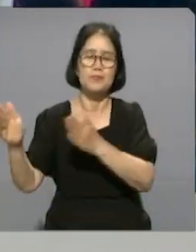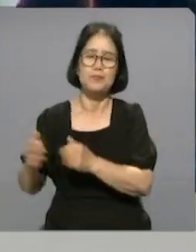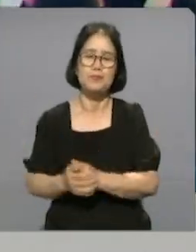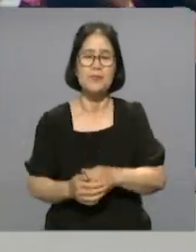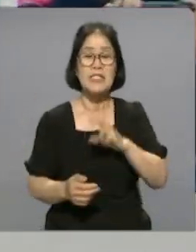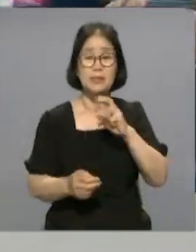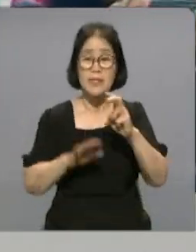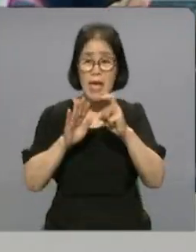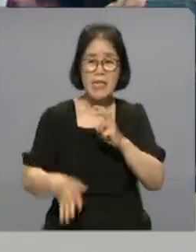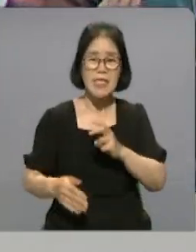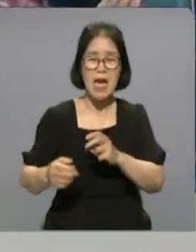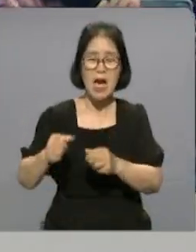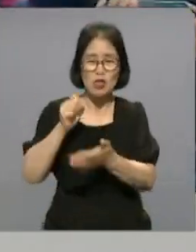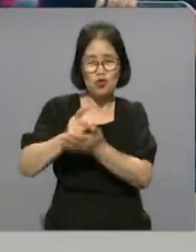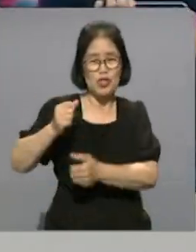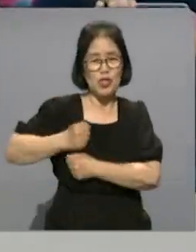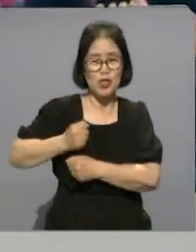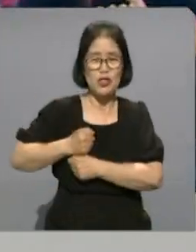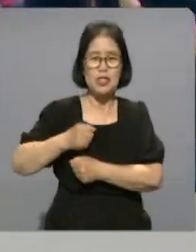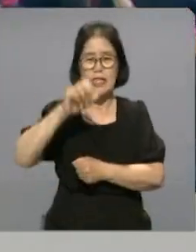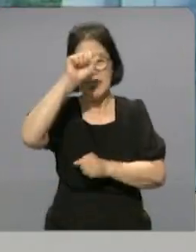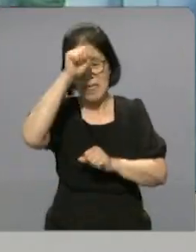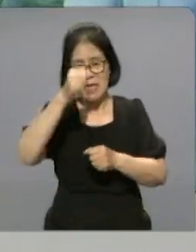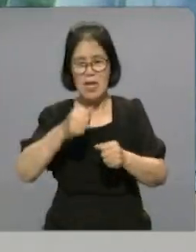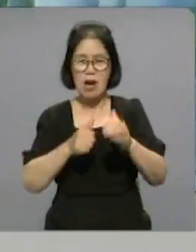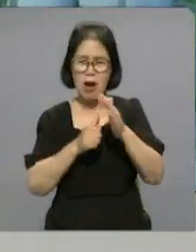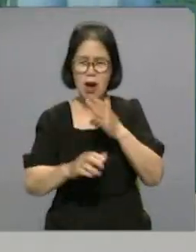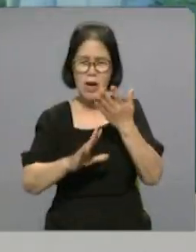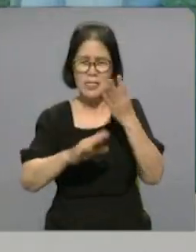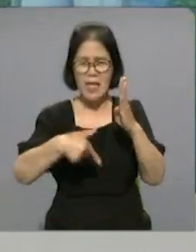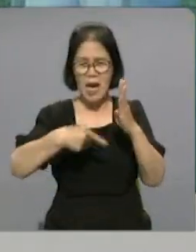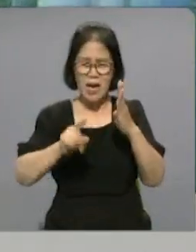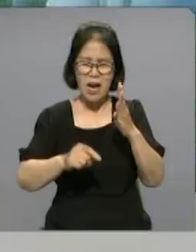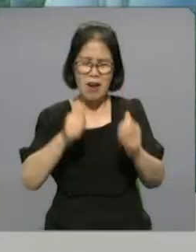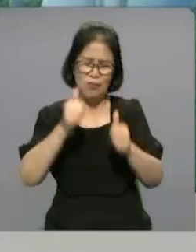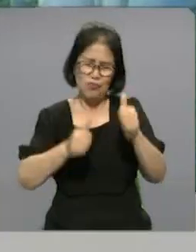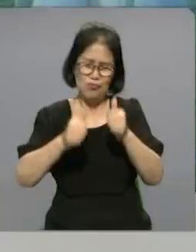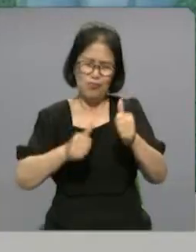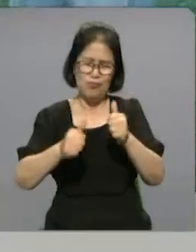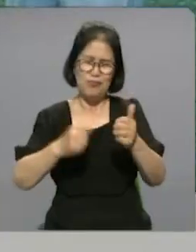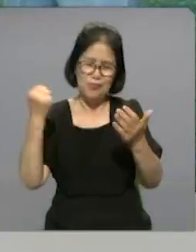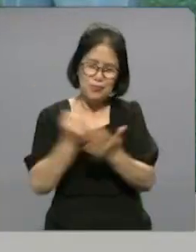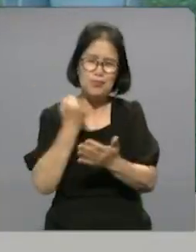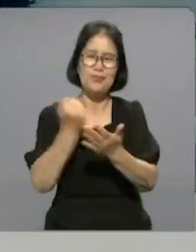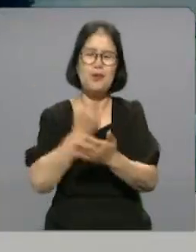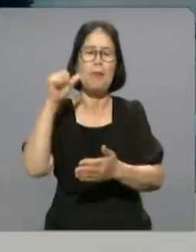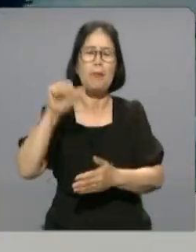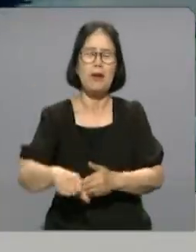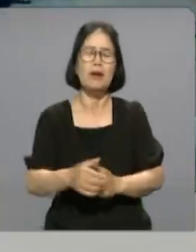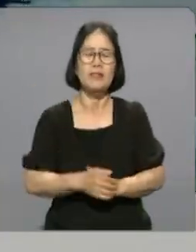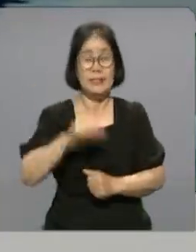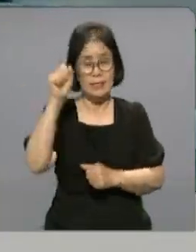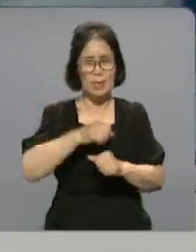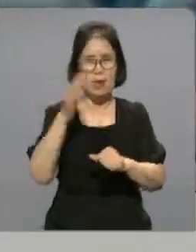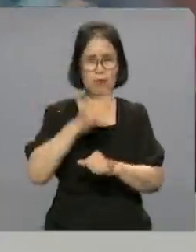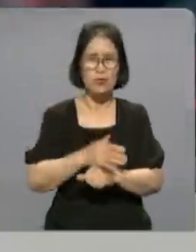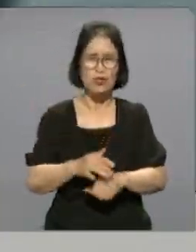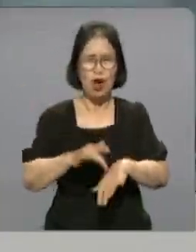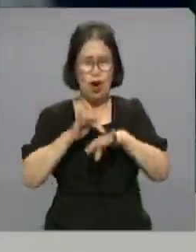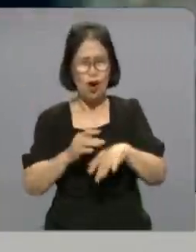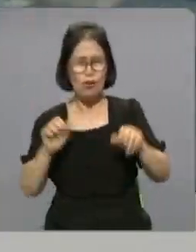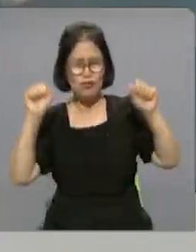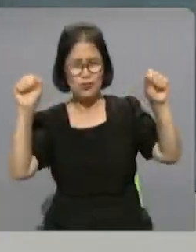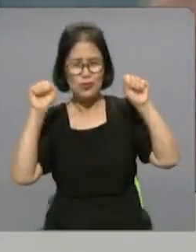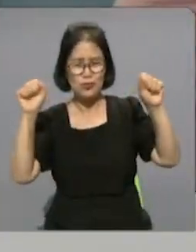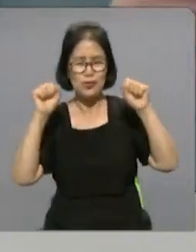20세 이하 태극전사들이 이탈리아와의 월드컵 4강에서 아쉽게 한 골차로 졌습니다. 이른 새벽부터 붉은 악마들은